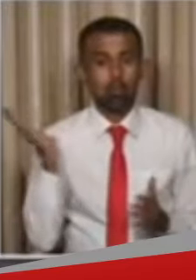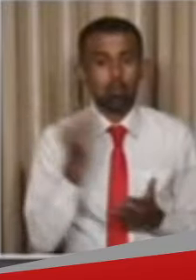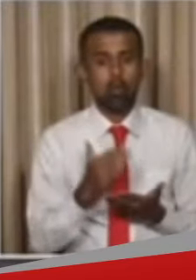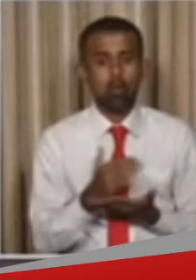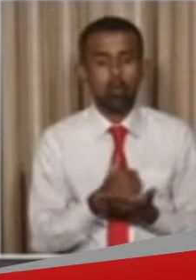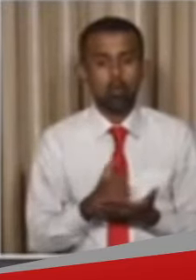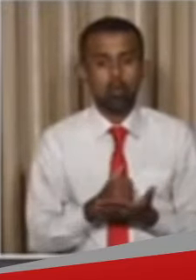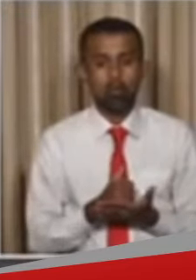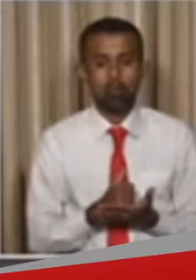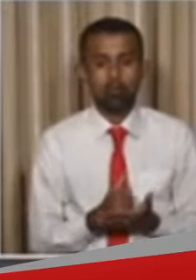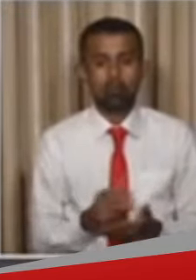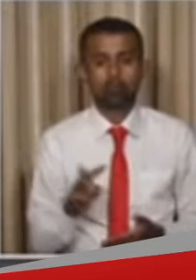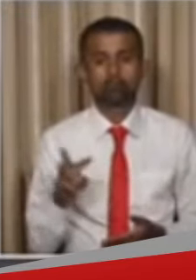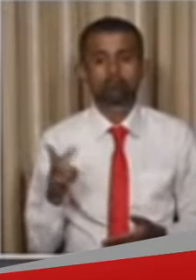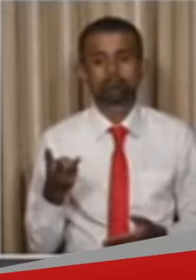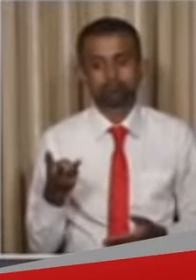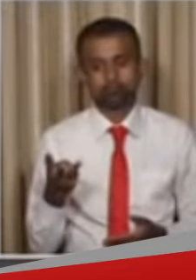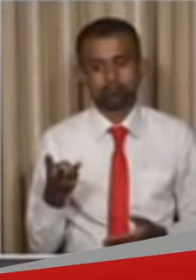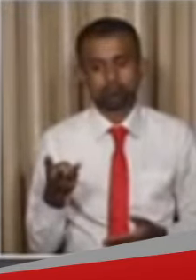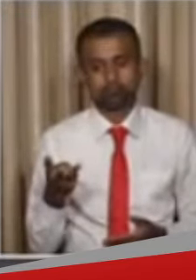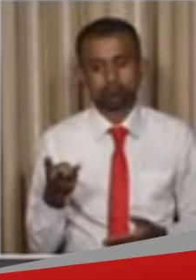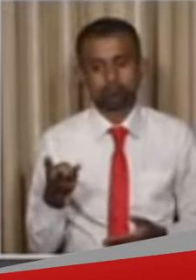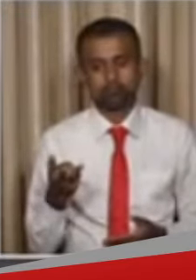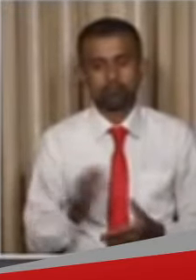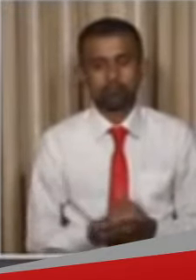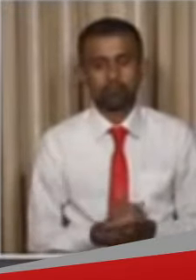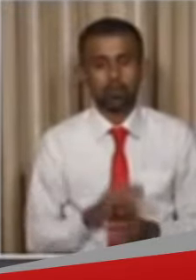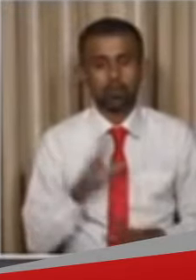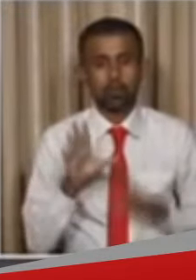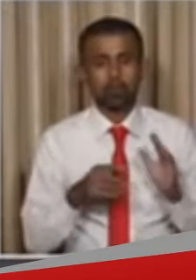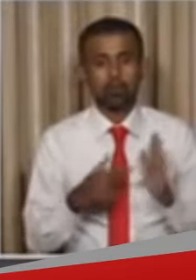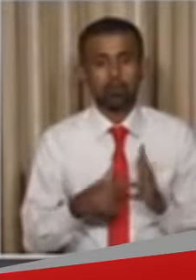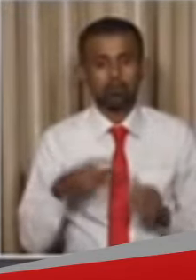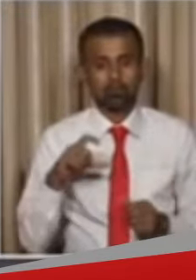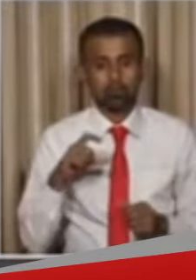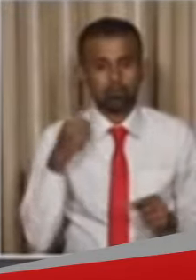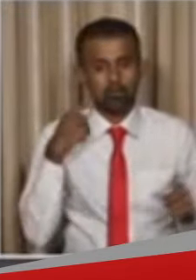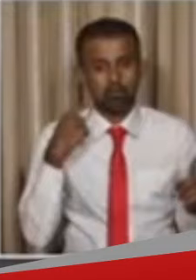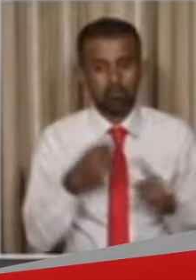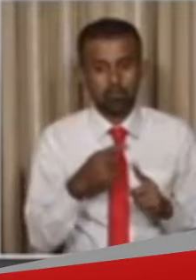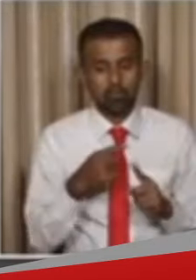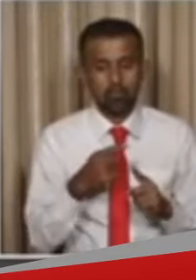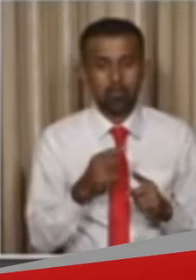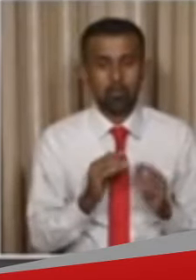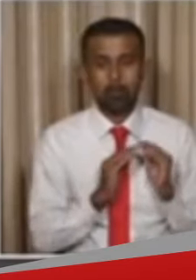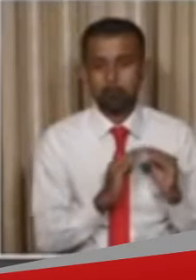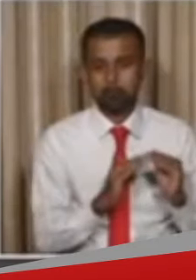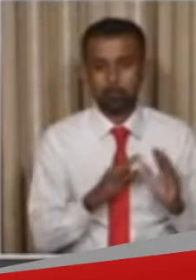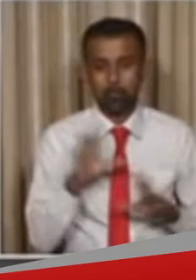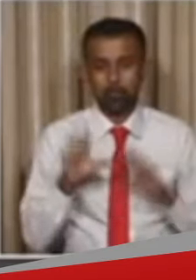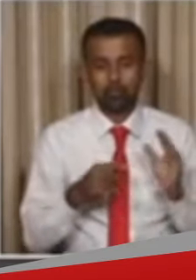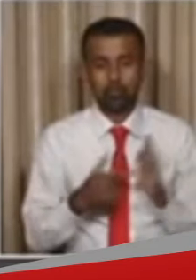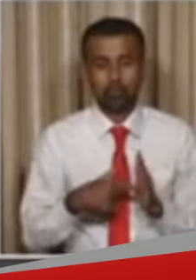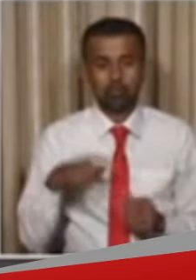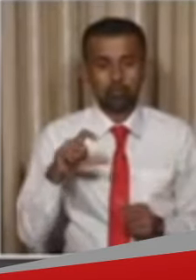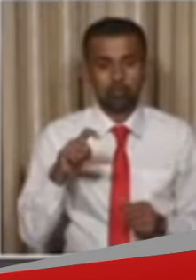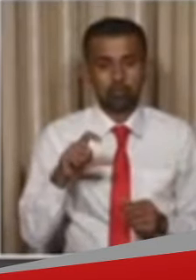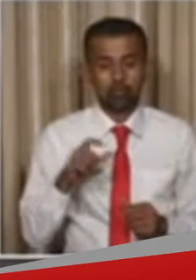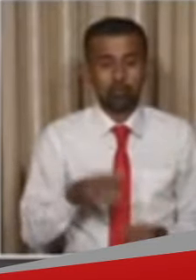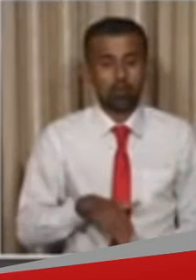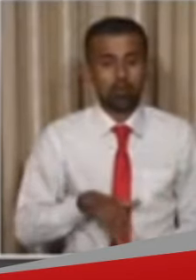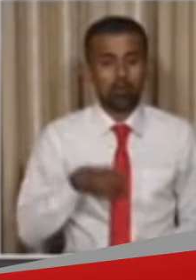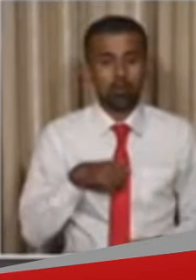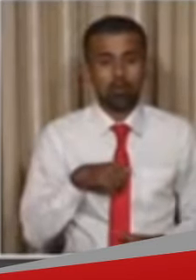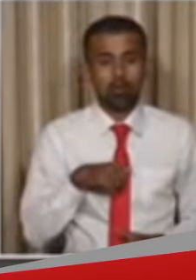ඉන්නවලු සේවකයෝ 300යි ඉන්නේ. මේ තොරතුරු තාක්ෂණය පිළිබඳව ආයතනයක් තොරතුරු තාක්ෂණය පිළිබඳ